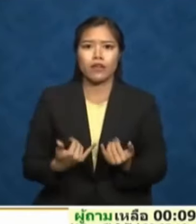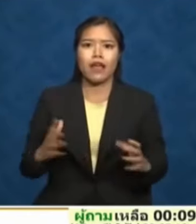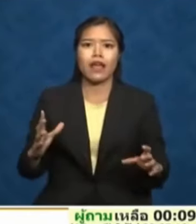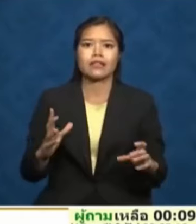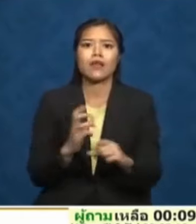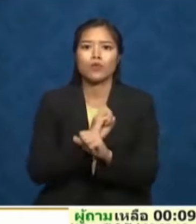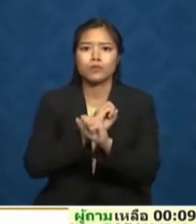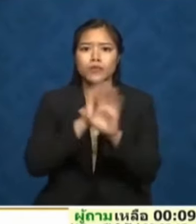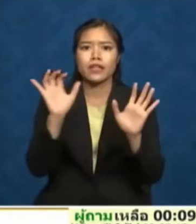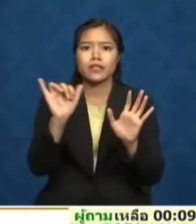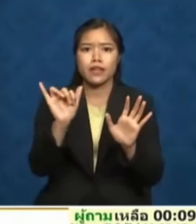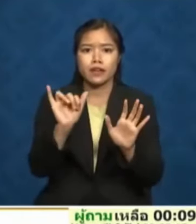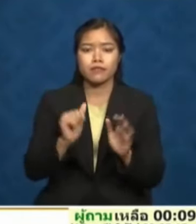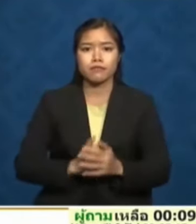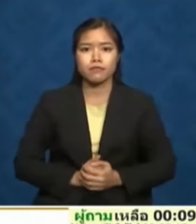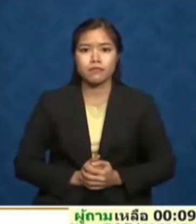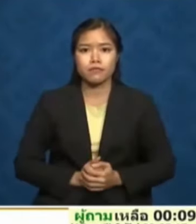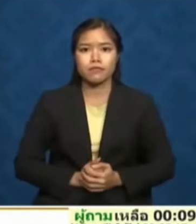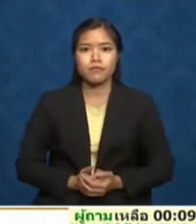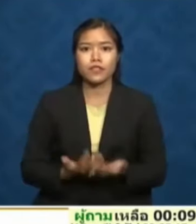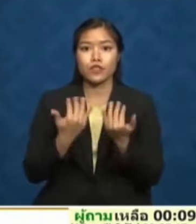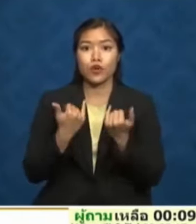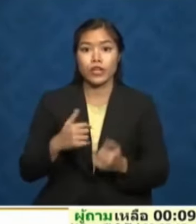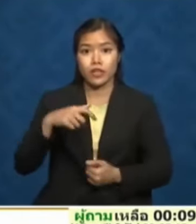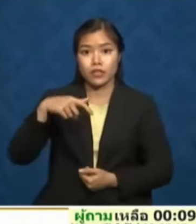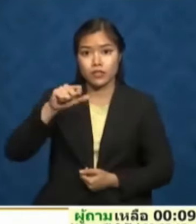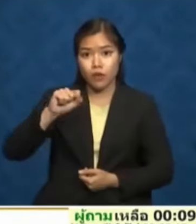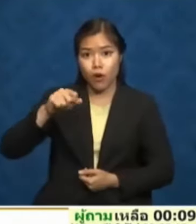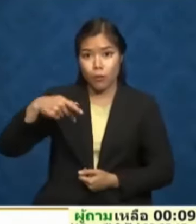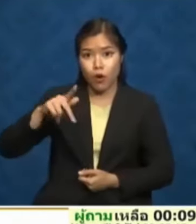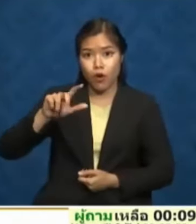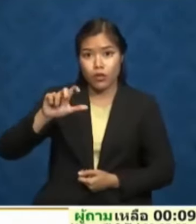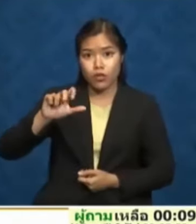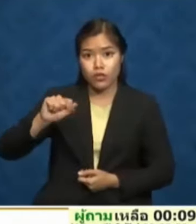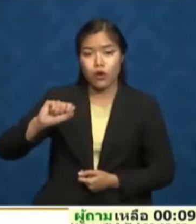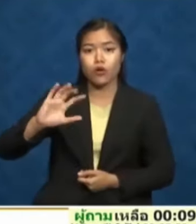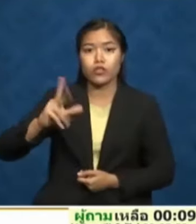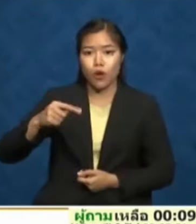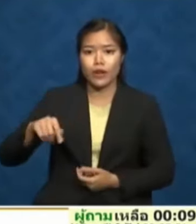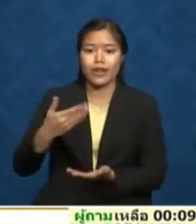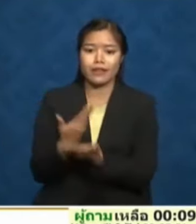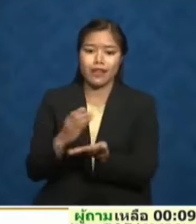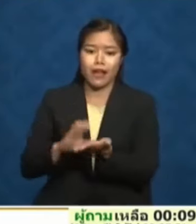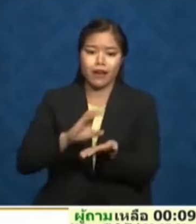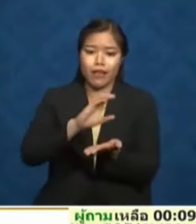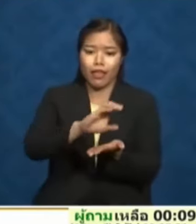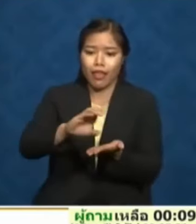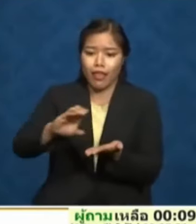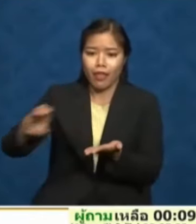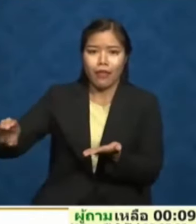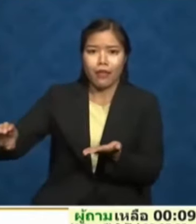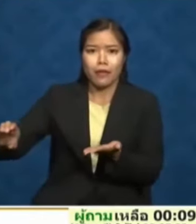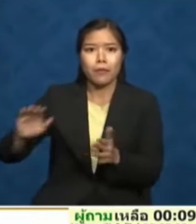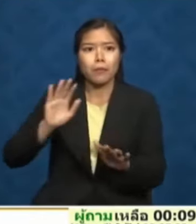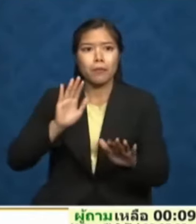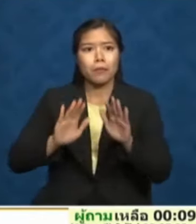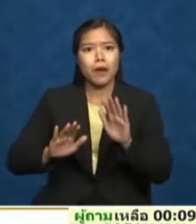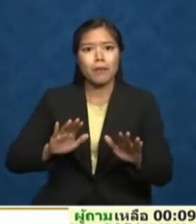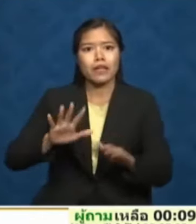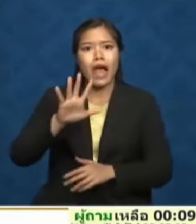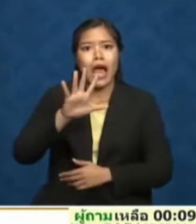สรุปที่ชัดเจนเลยค่ะปัจจุบันค่ะสปสชนะคะค้างจ่ายคลินิกชุมชนอบอุ่นทั้งหมดอยู่มากกว่า